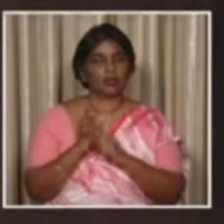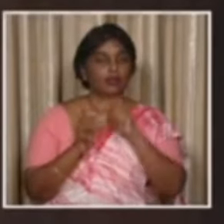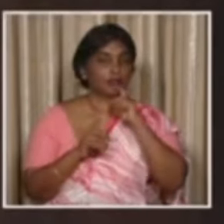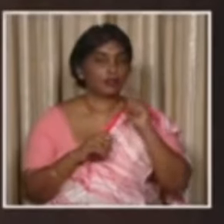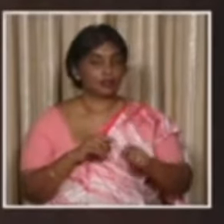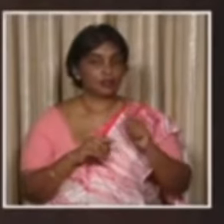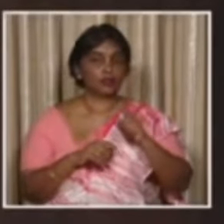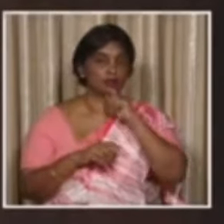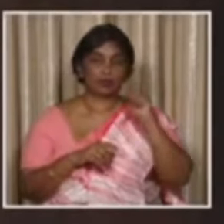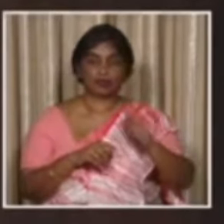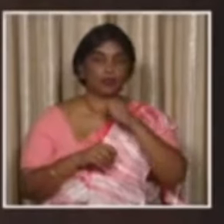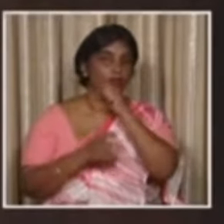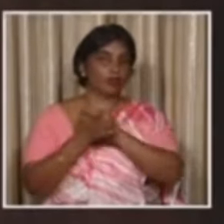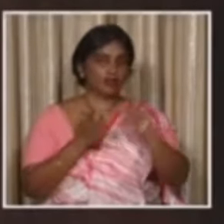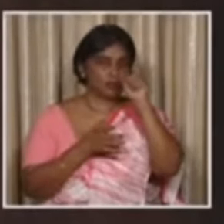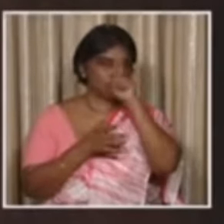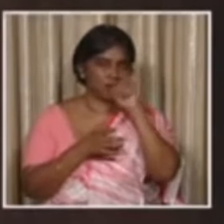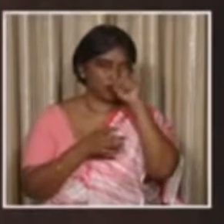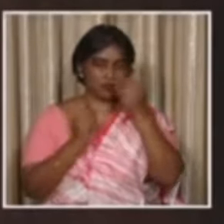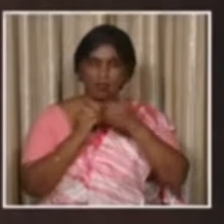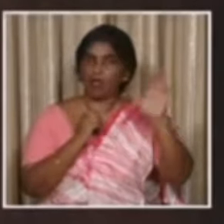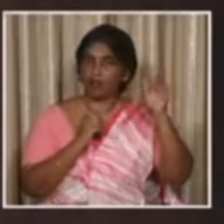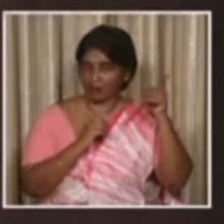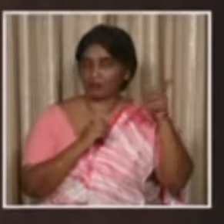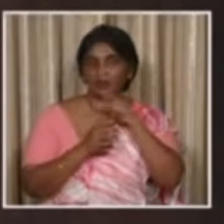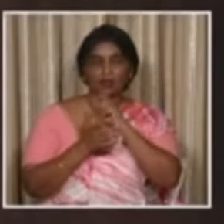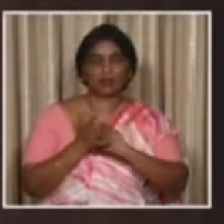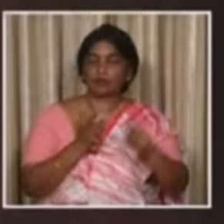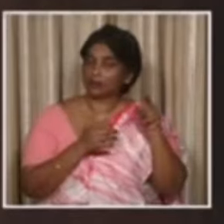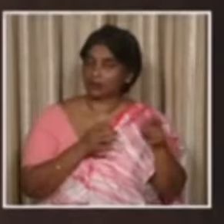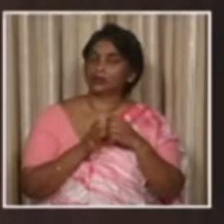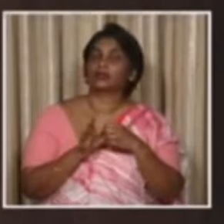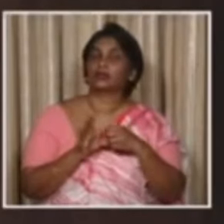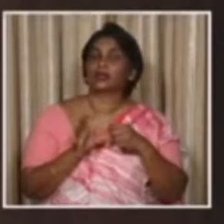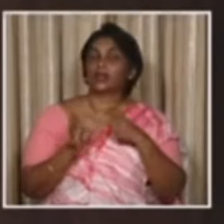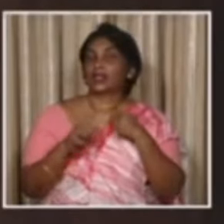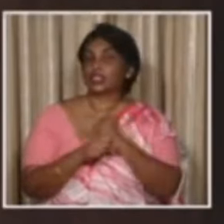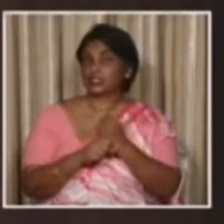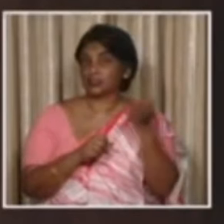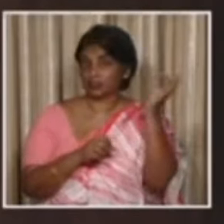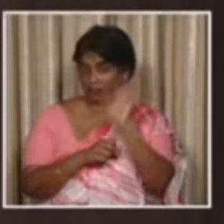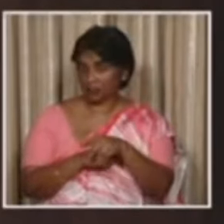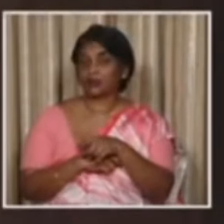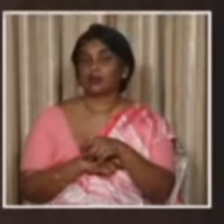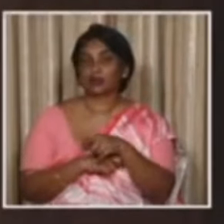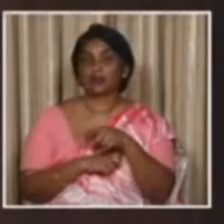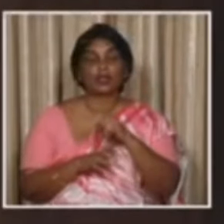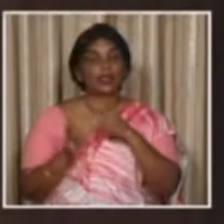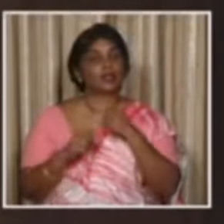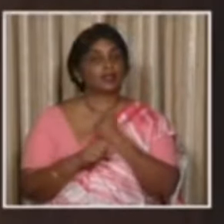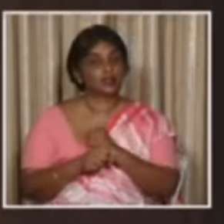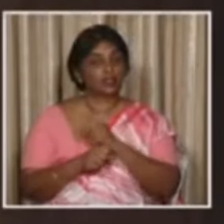ශ්‍රේෂ්ඨාධිකරණයේ අගවිනිශ්චකාරතුමා විශ්‍රාම වෙනවා තව මාස කීපකින්. එතකොට නීතිපතිතුමාව ගෙනල්ලා